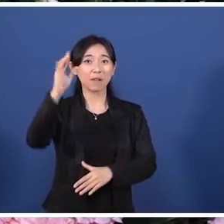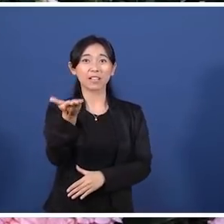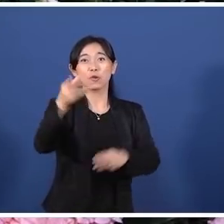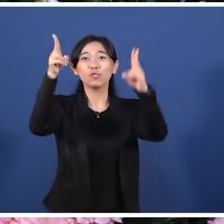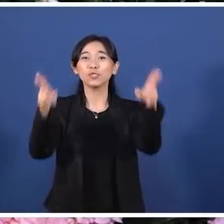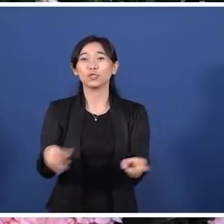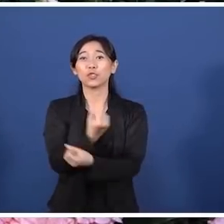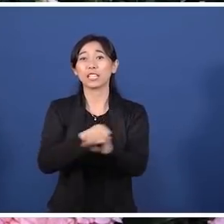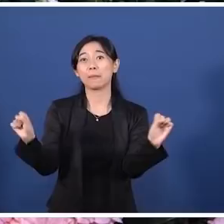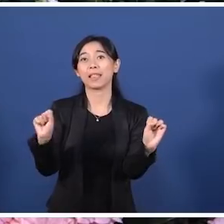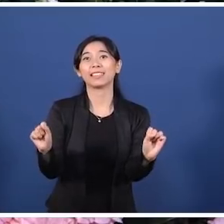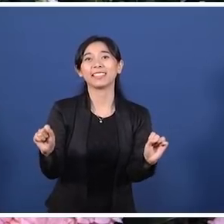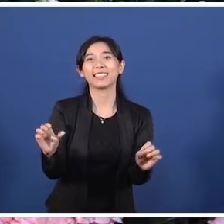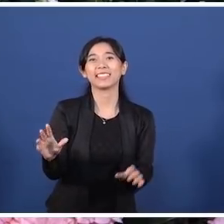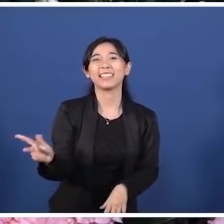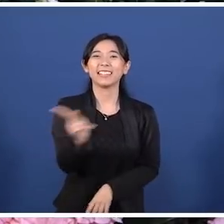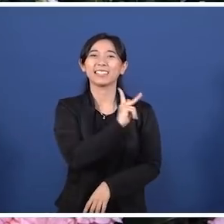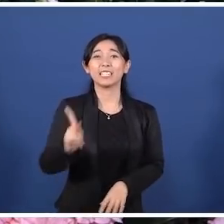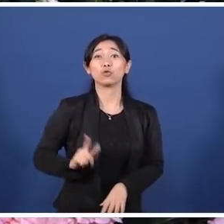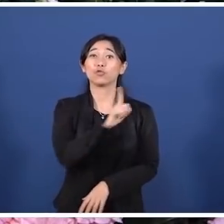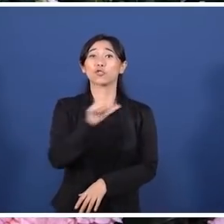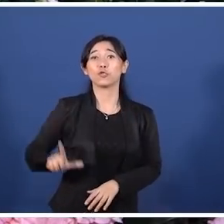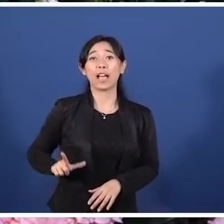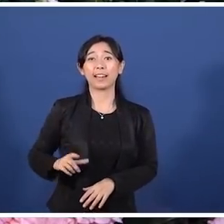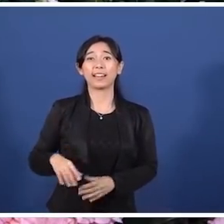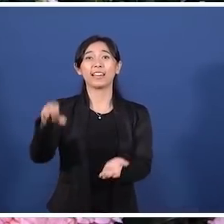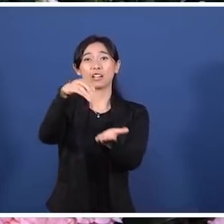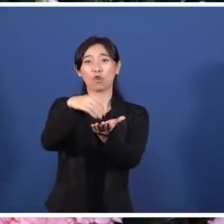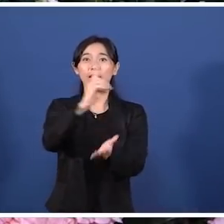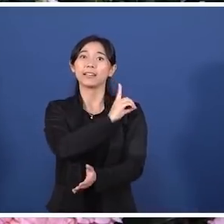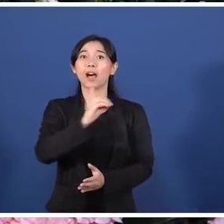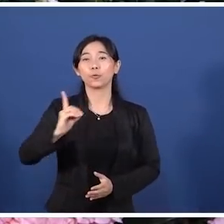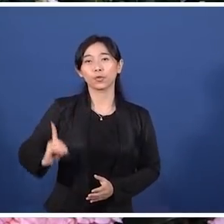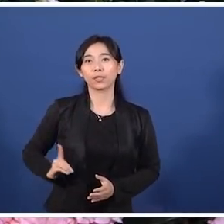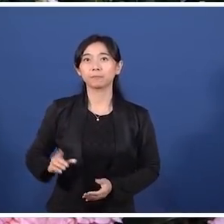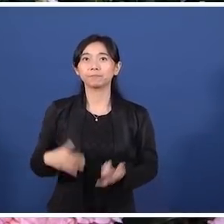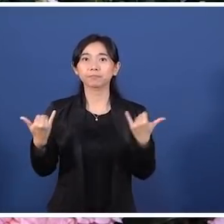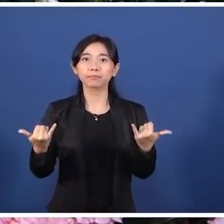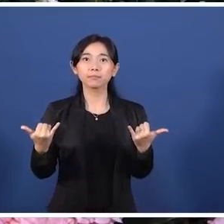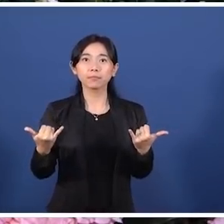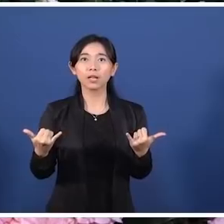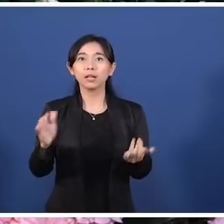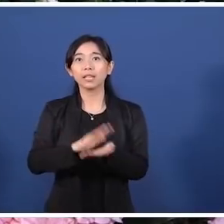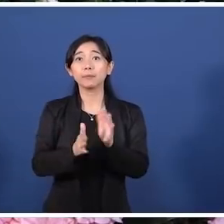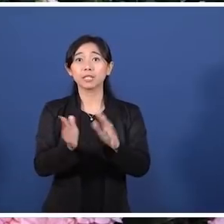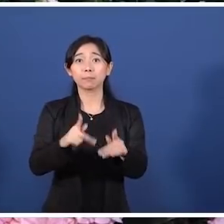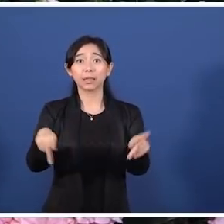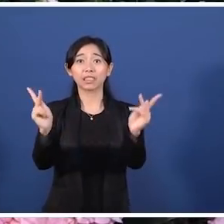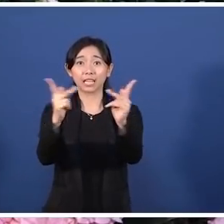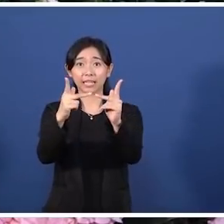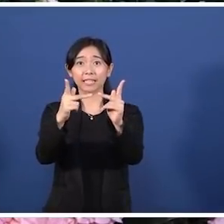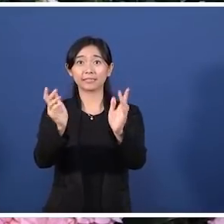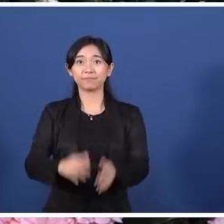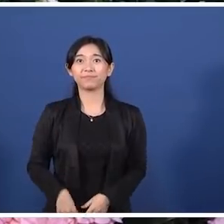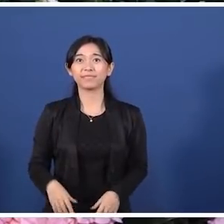juru selamat, yaitu Kristus Tuhan di kota Daud. Saudara-saudara, ini menjadi penting karena ini